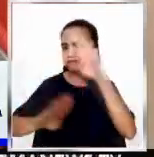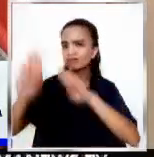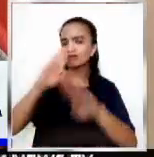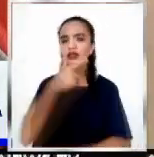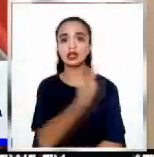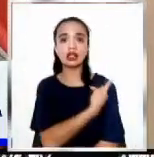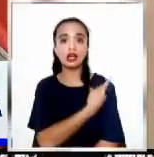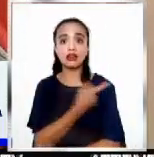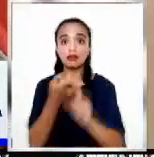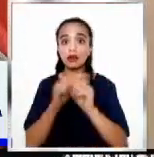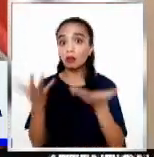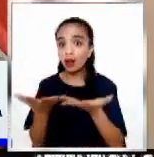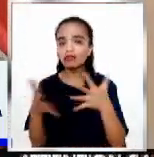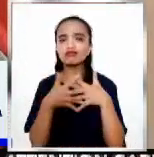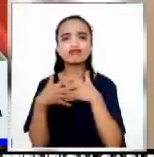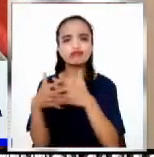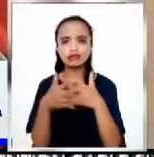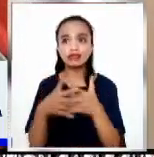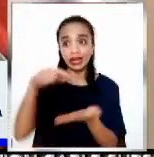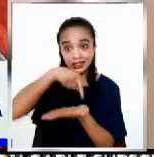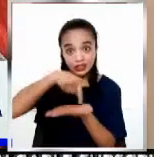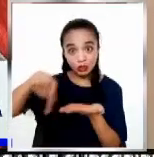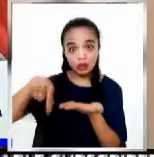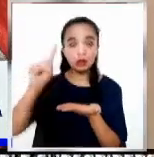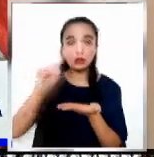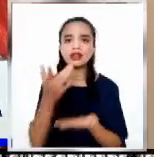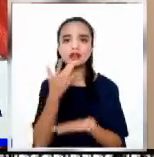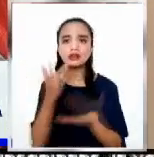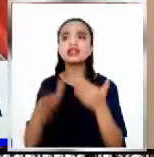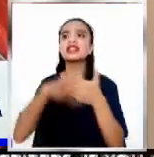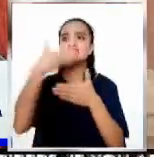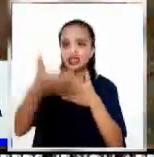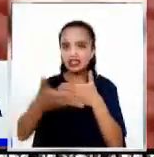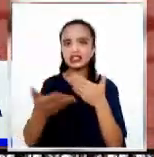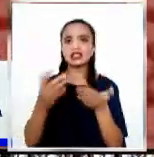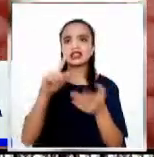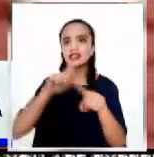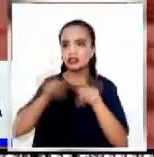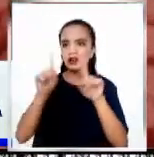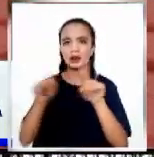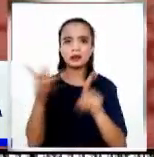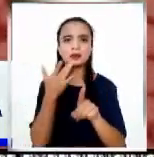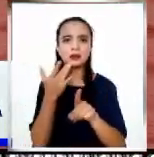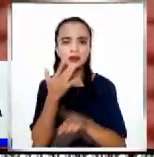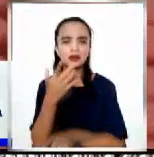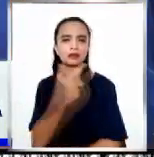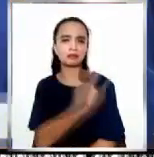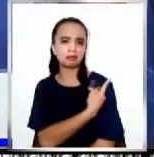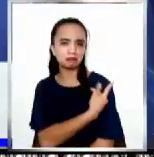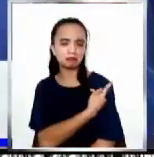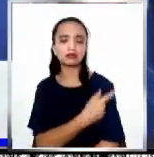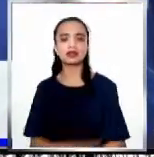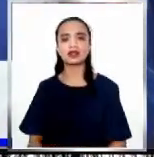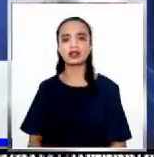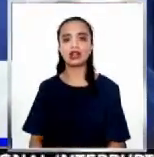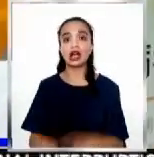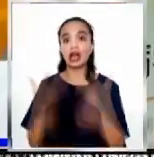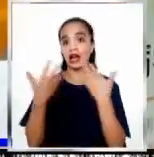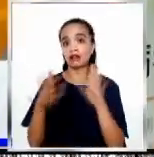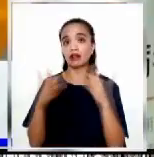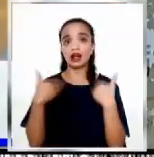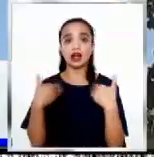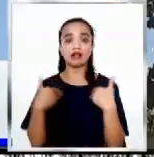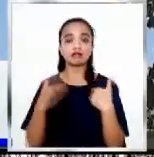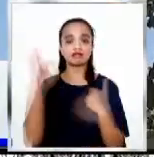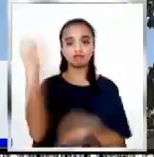USA. This week, itong preferred nila. The following week, iba na naman yung preferred nila na vaccine. Matapos makakuha ng emergency use authorization ng